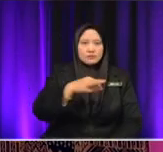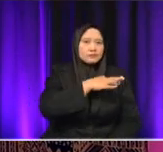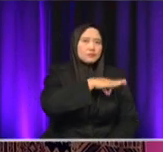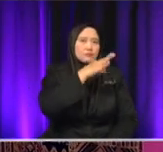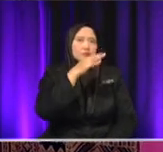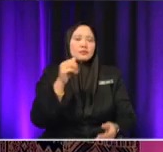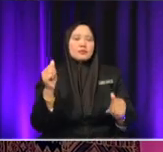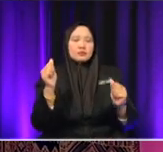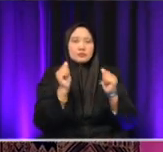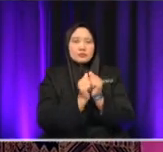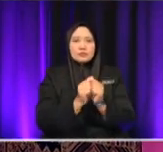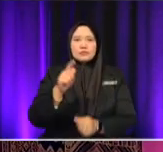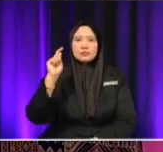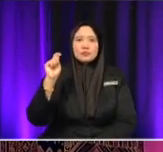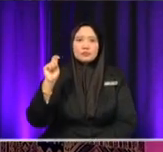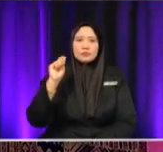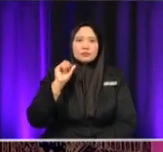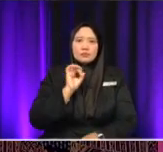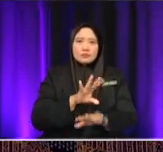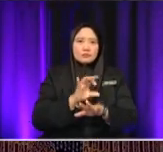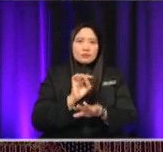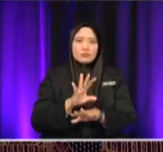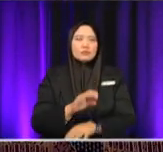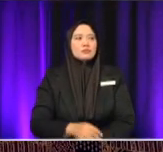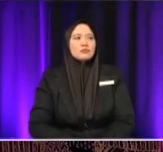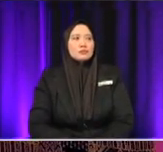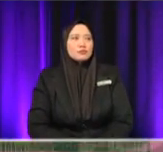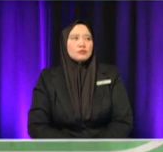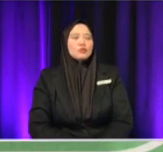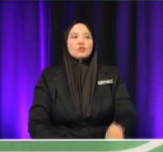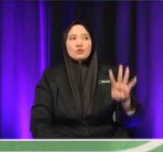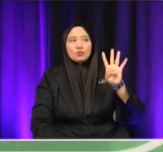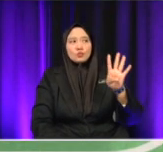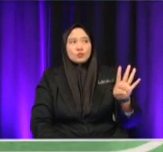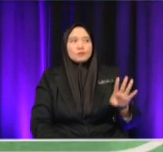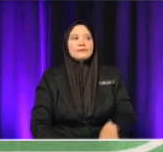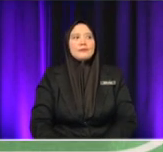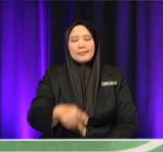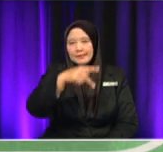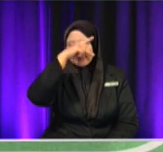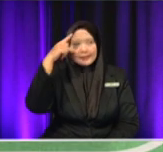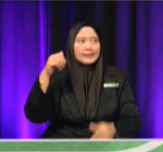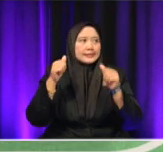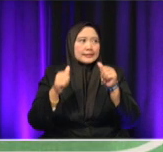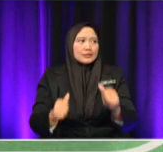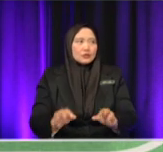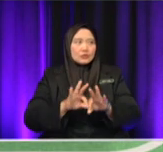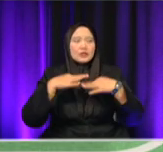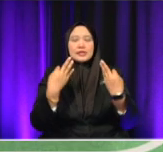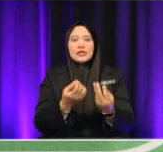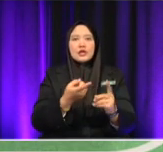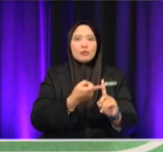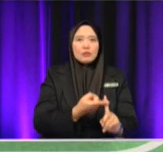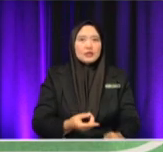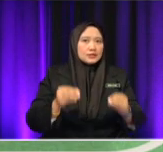dan sebagainya kepada anak-anak kita dan seterusnya nomor 4 Kim memelihara anggota keluarga daripada ajaran sesat